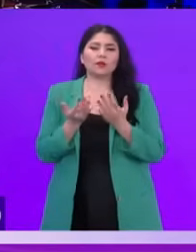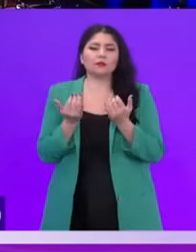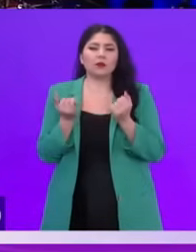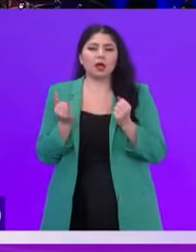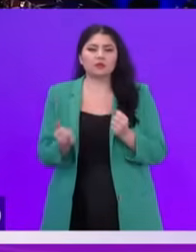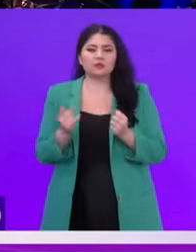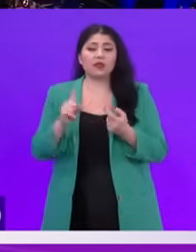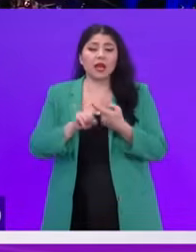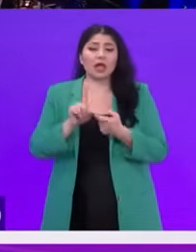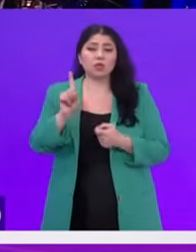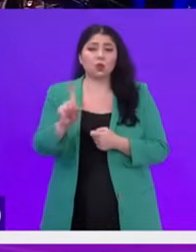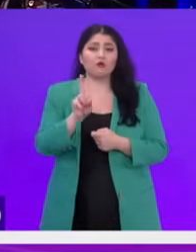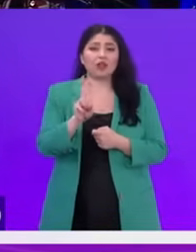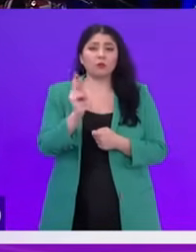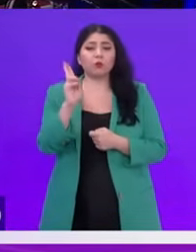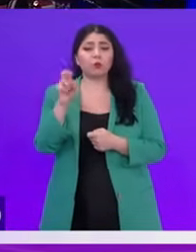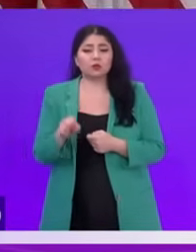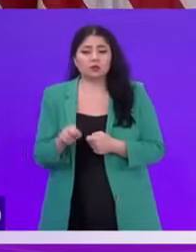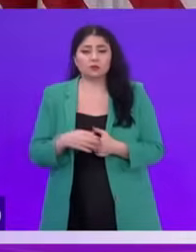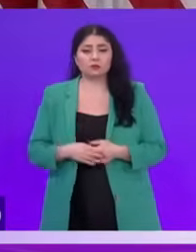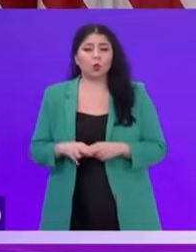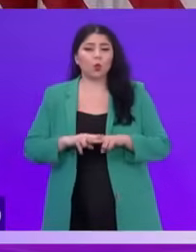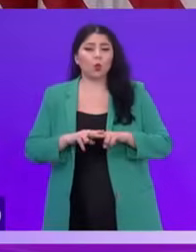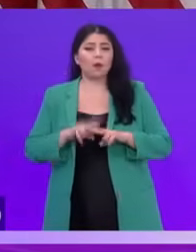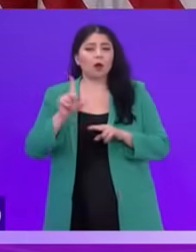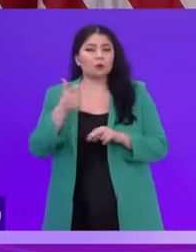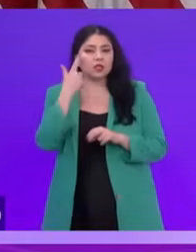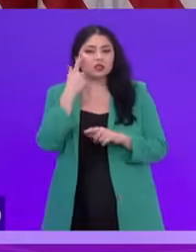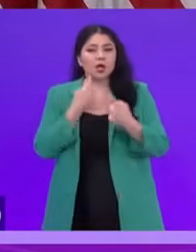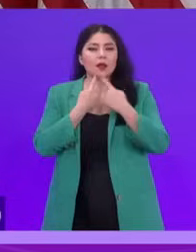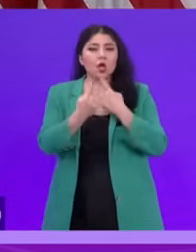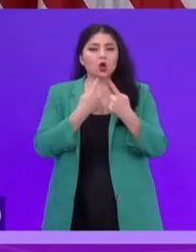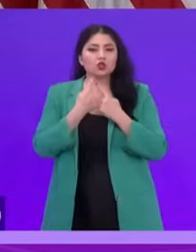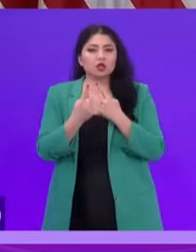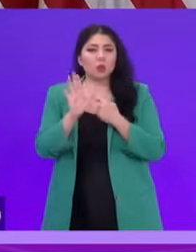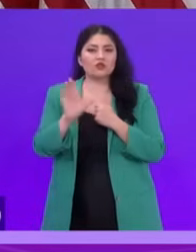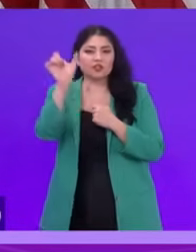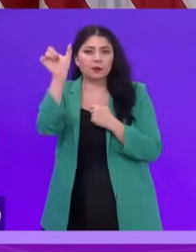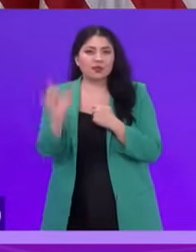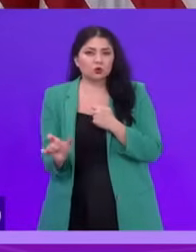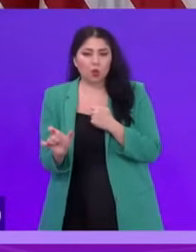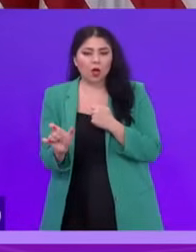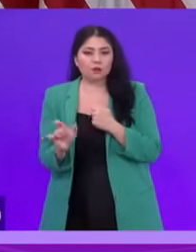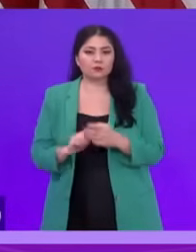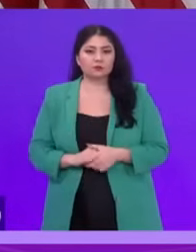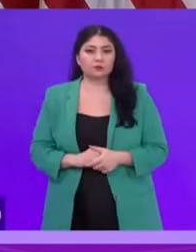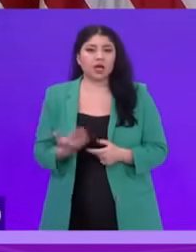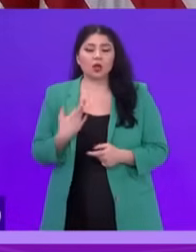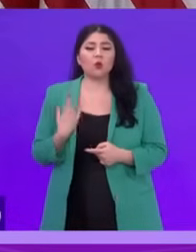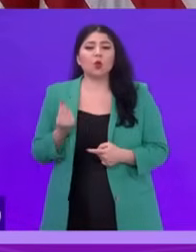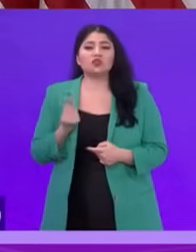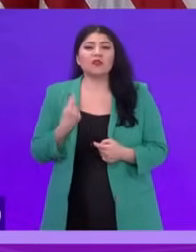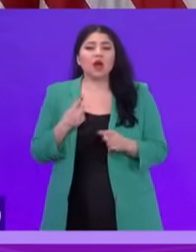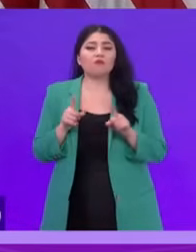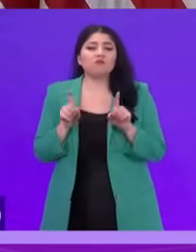cu Vladimir Putin, maniera în care ar putea încerca negocia cu astfel de personaje care n-au nimic în